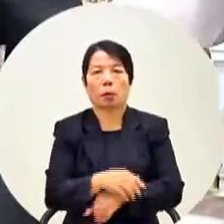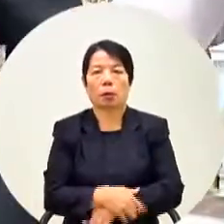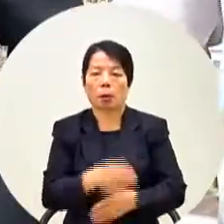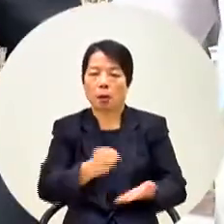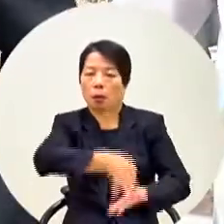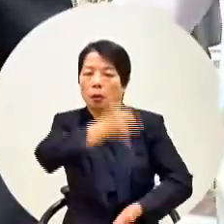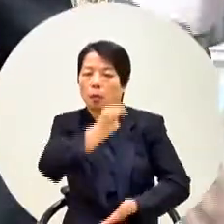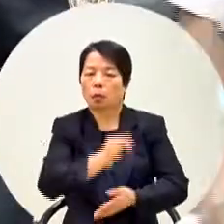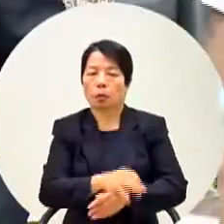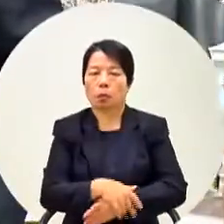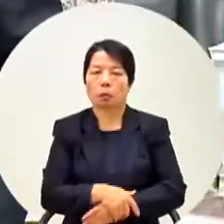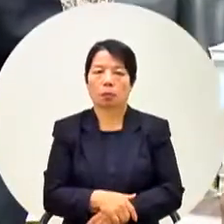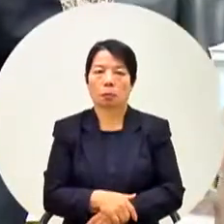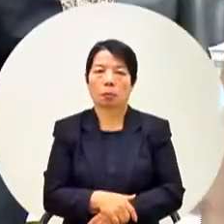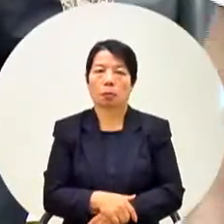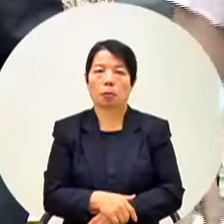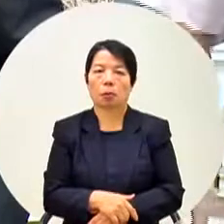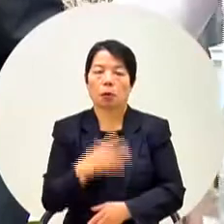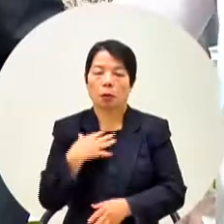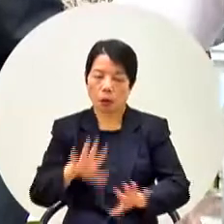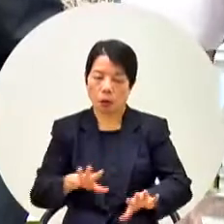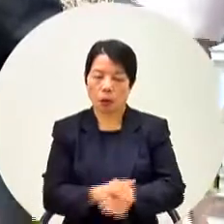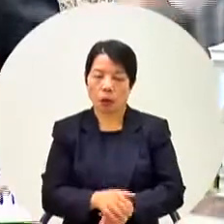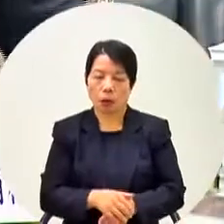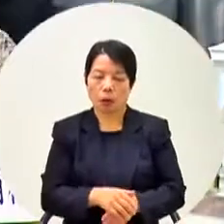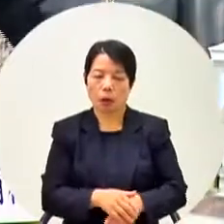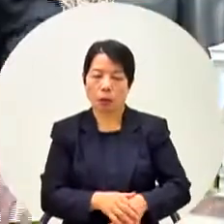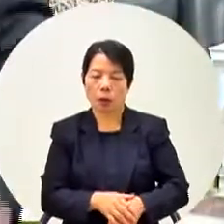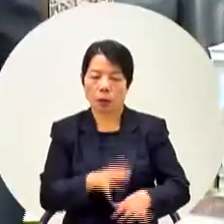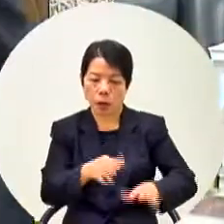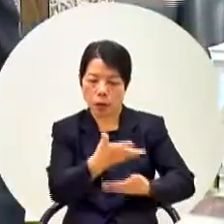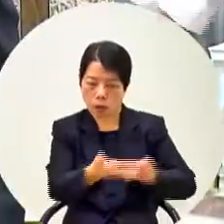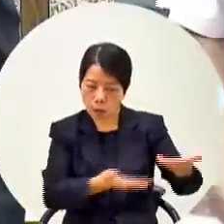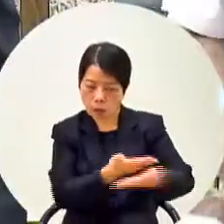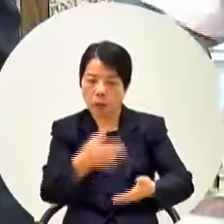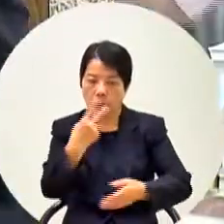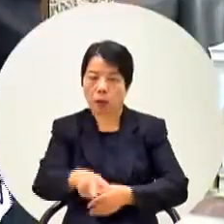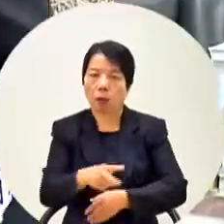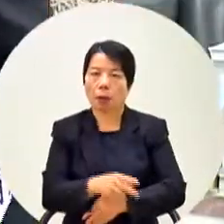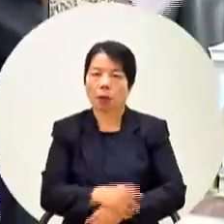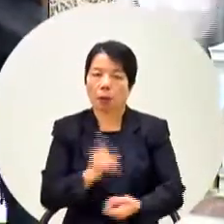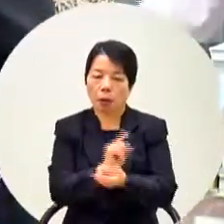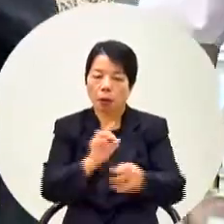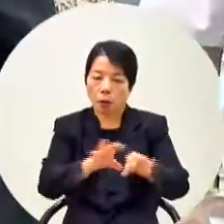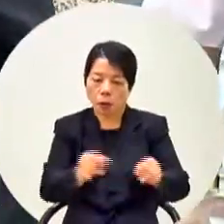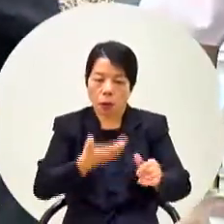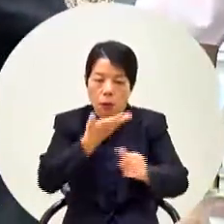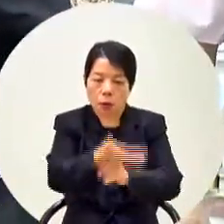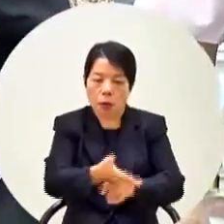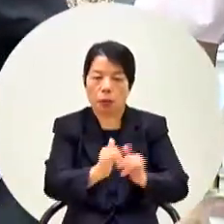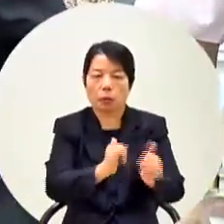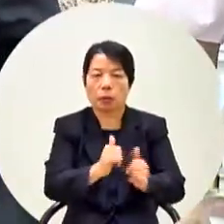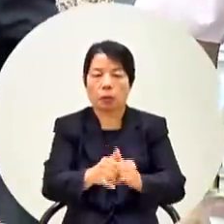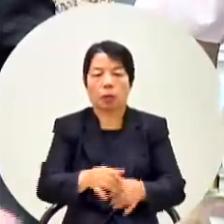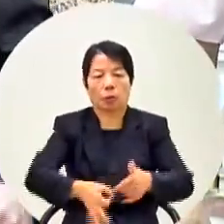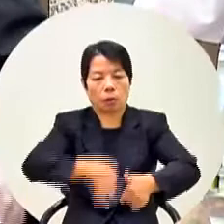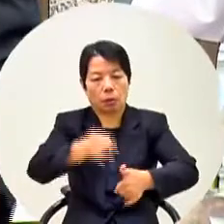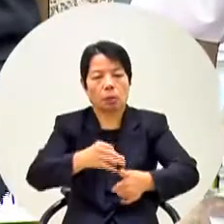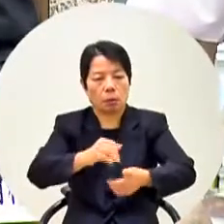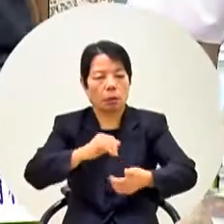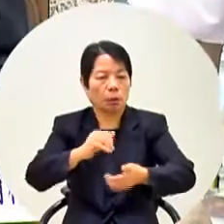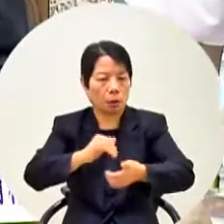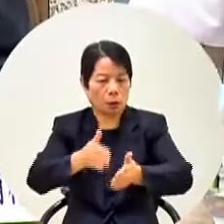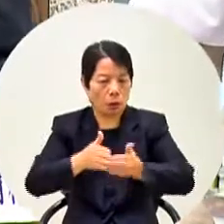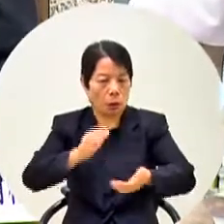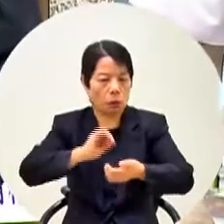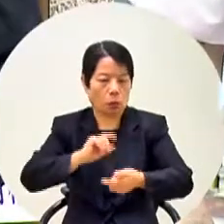买？ 我今我甲协助这个民众，甲来了解邻居的价格。 你要还地于民，计啥合理啦？哦，